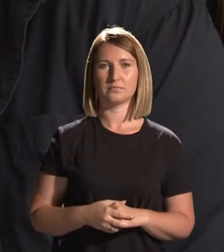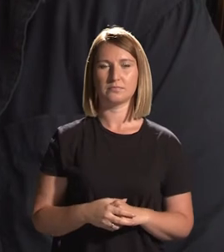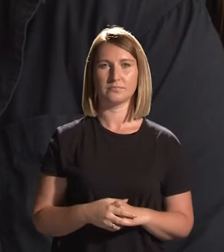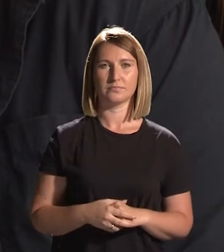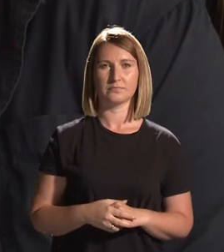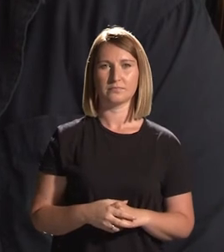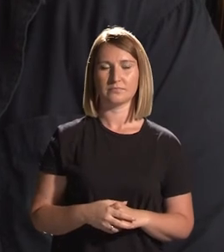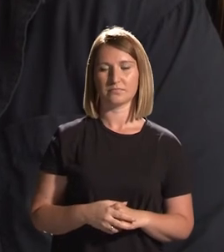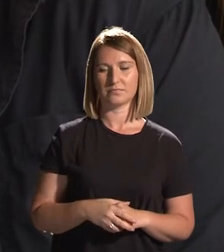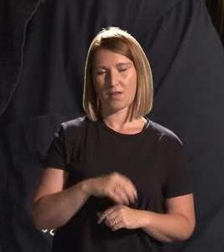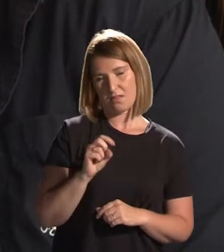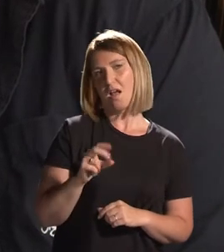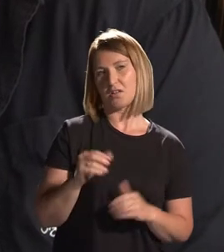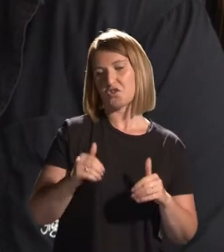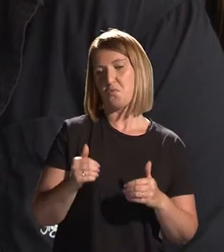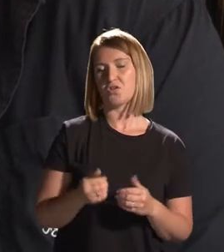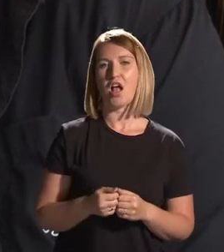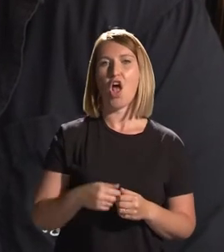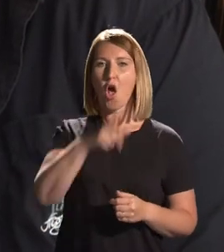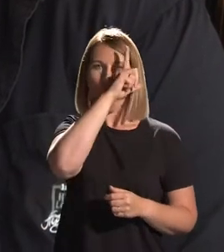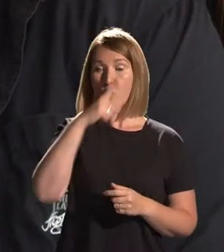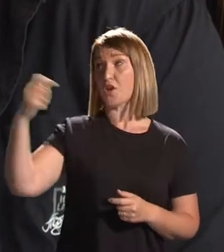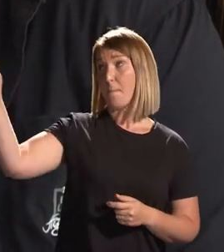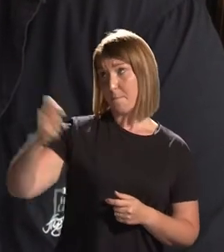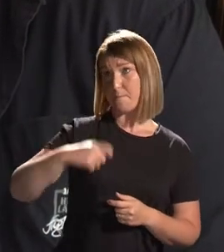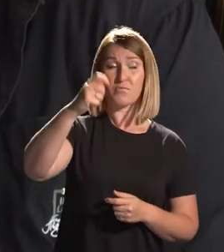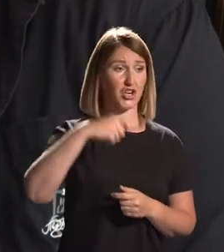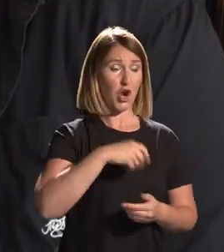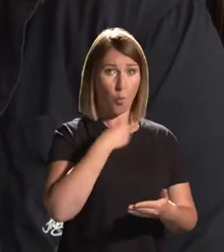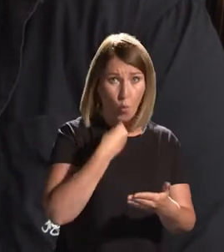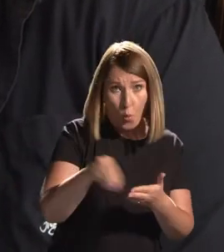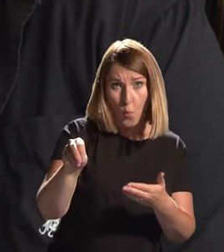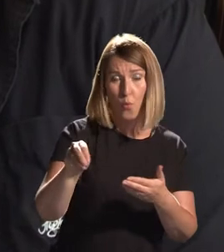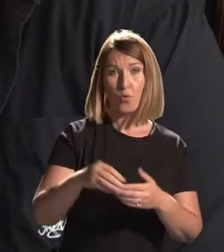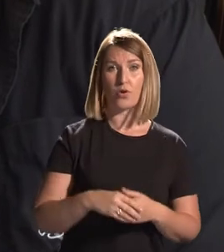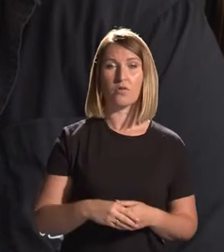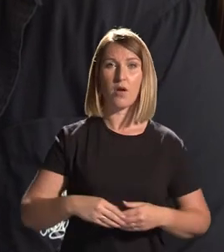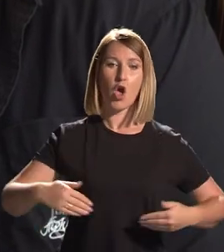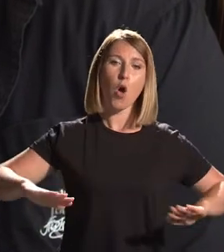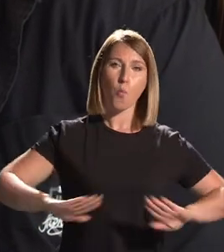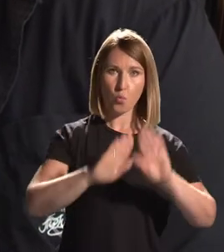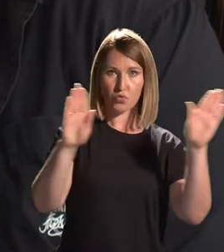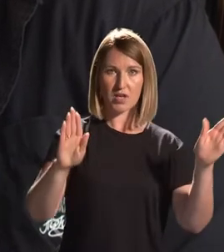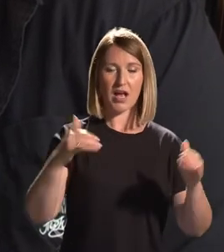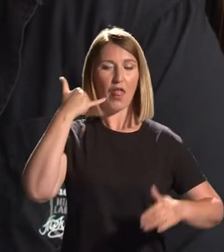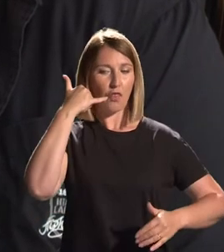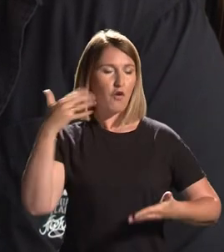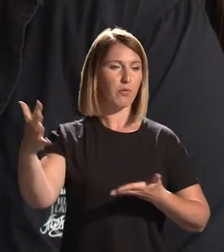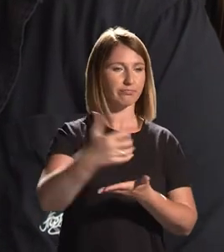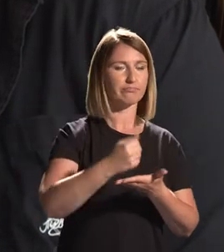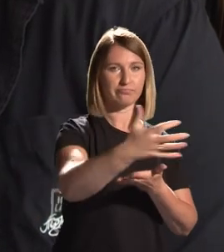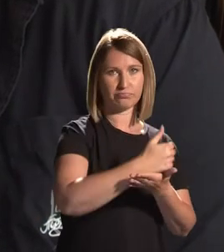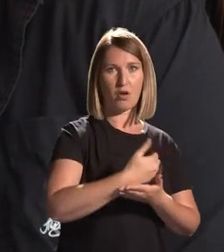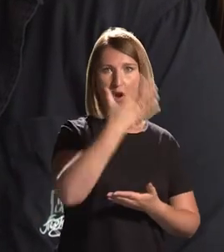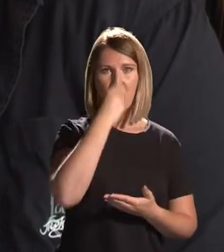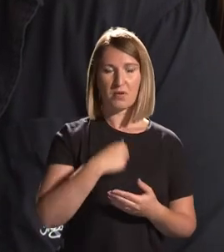końcu samo przychodzi. Przyjeżdżają ludzie, kupują, muzea biorą. Nie narzekam